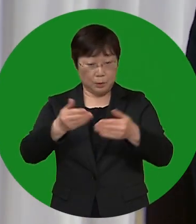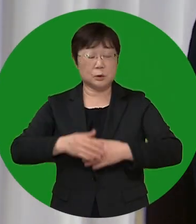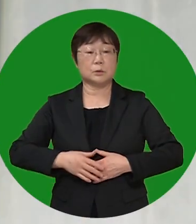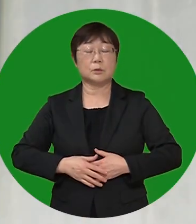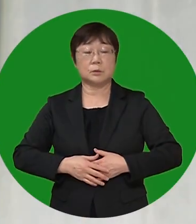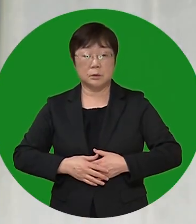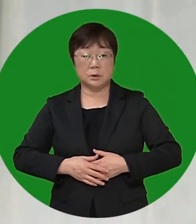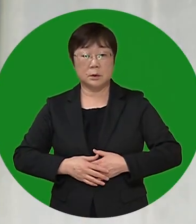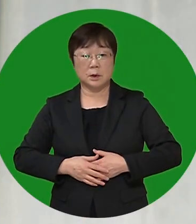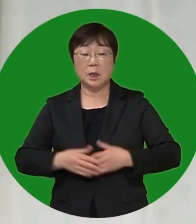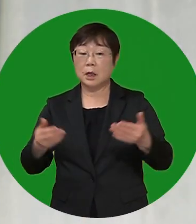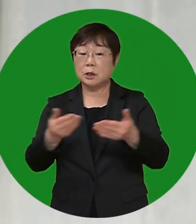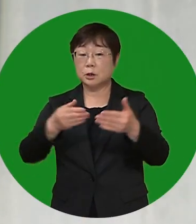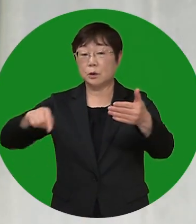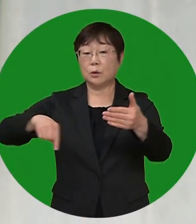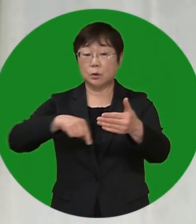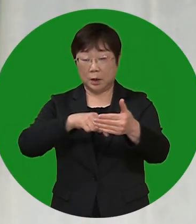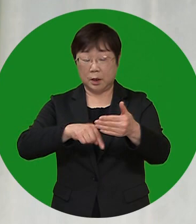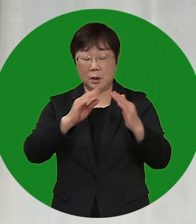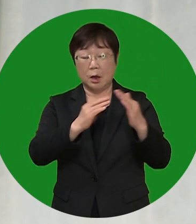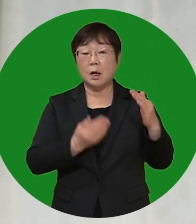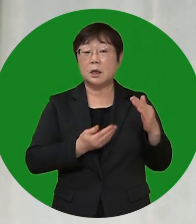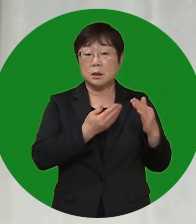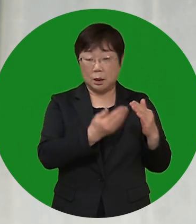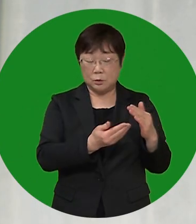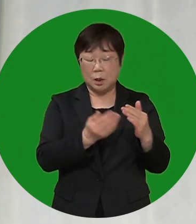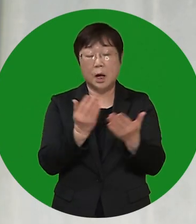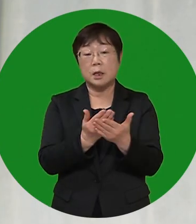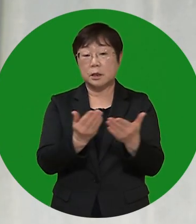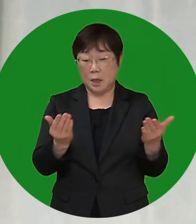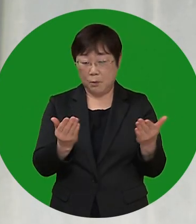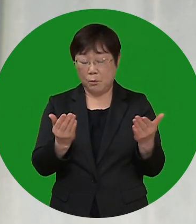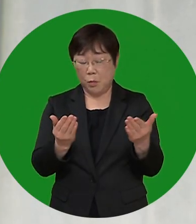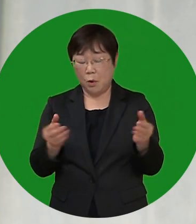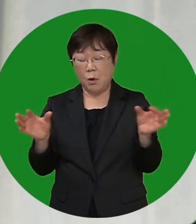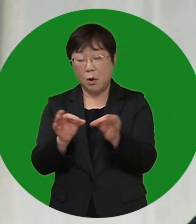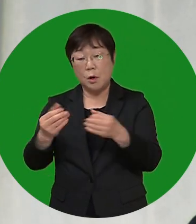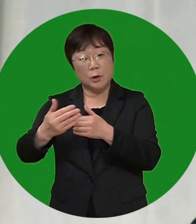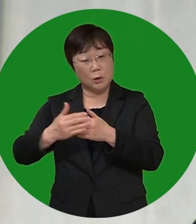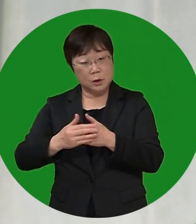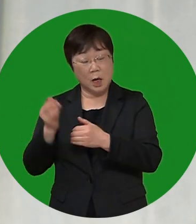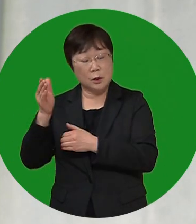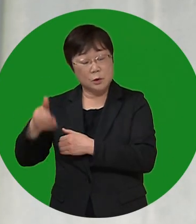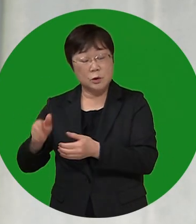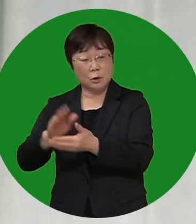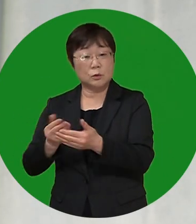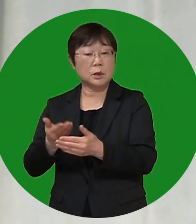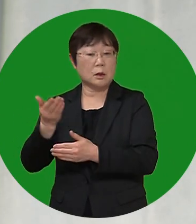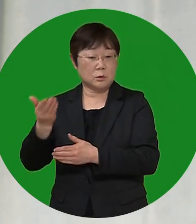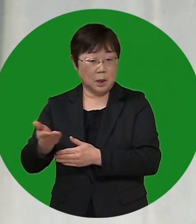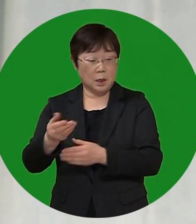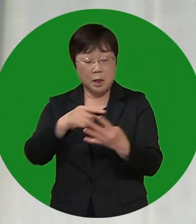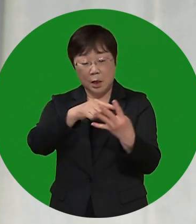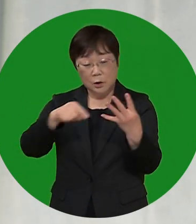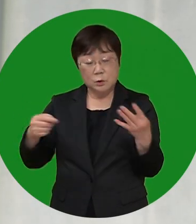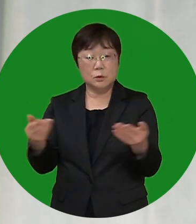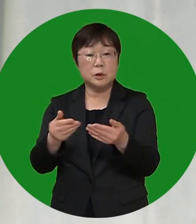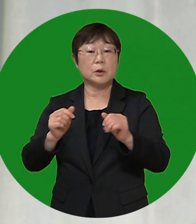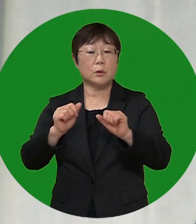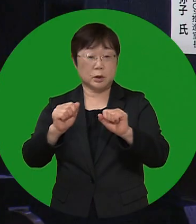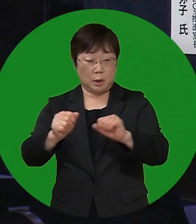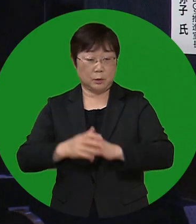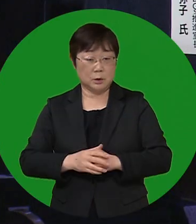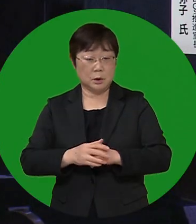ます主な事業なんですけども宅配店舗共済夕食宅配この4つの授業を行っておりまし